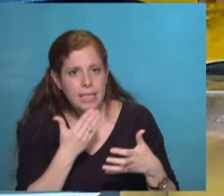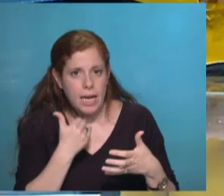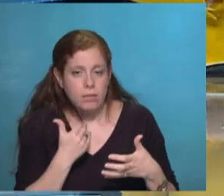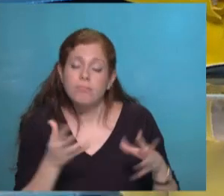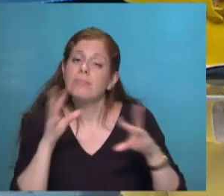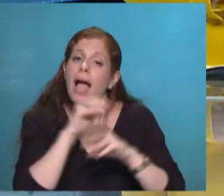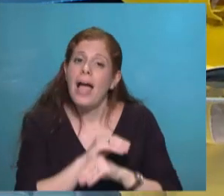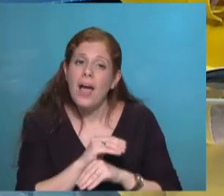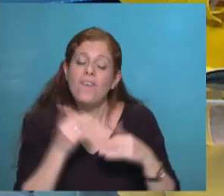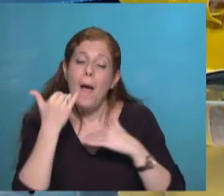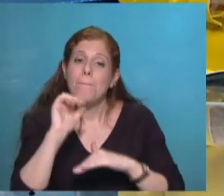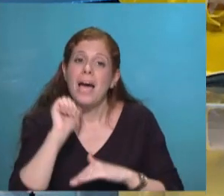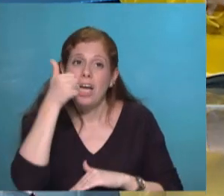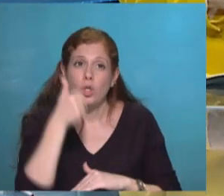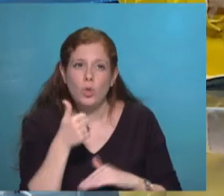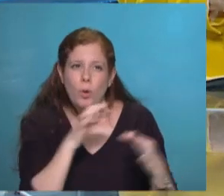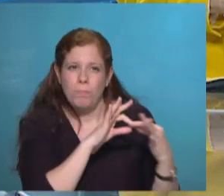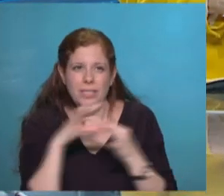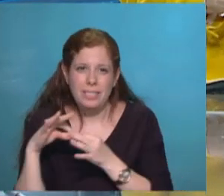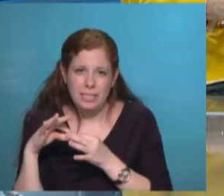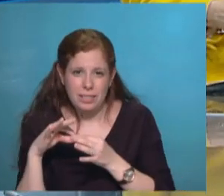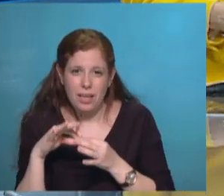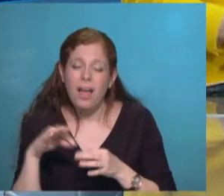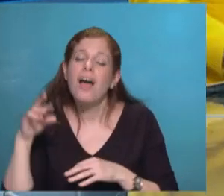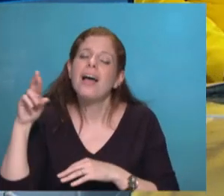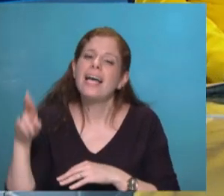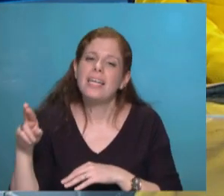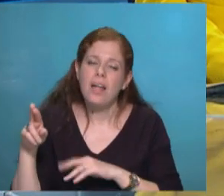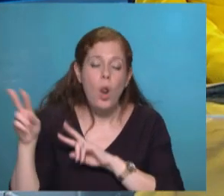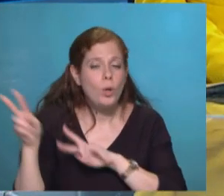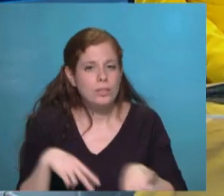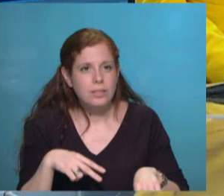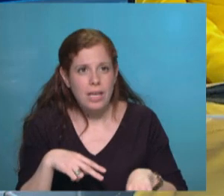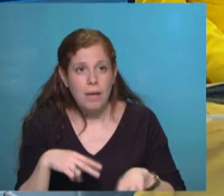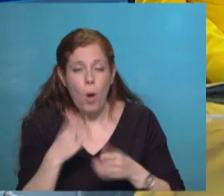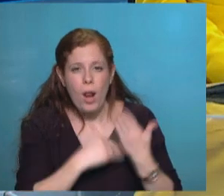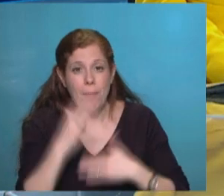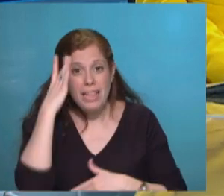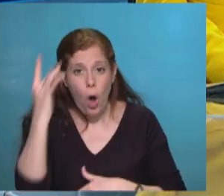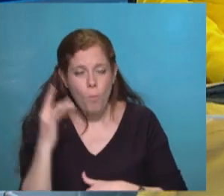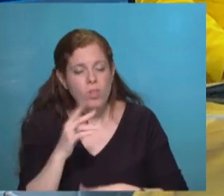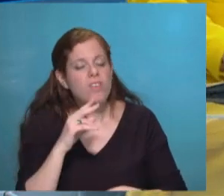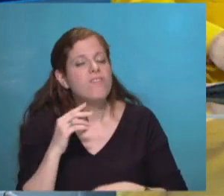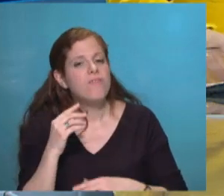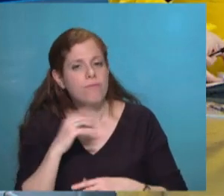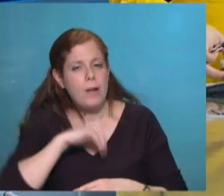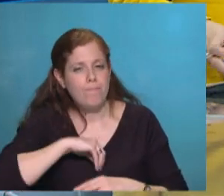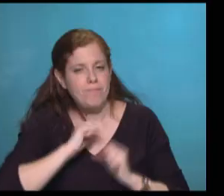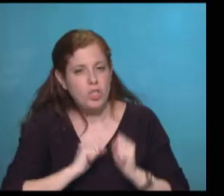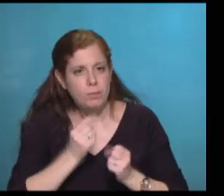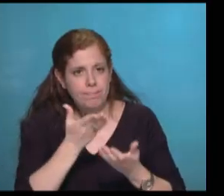הערב, הפרק הראשון בסדרה, ריאד עלי חוזר עם העולים לטראומות ולצלקות. תחקיר סווטה ליסטרטוב.